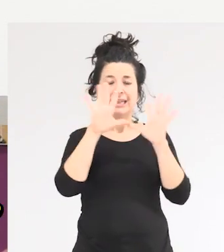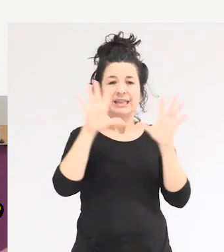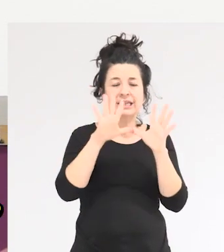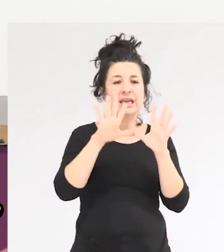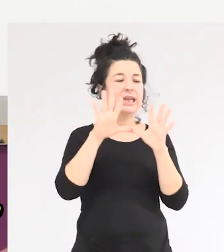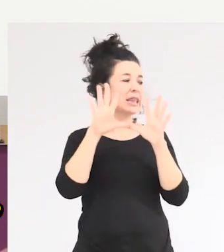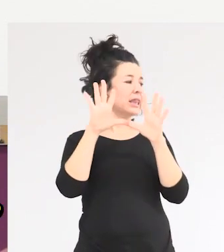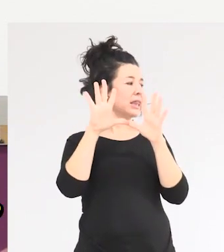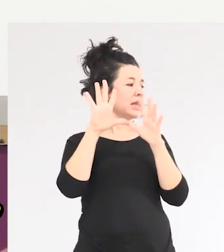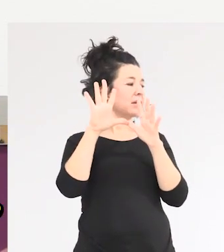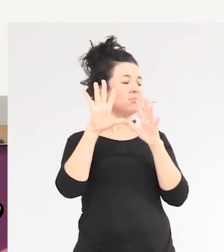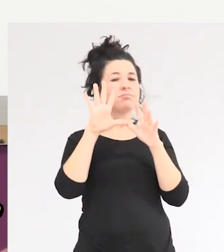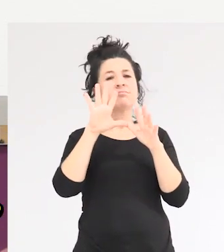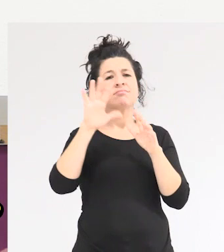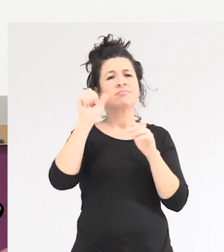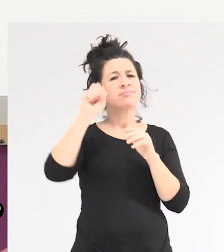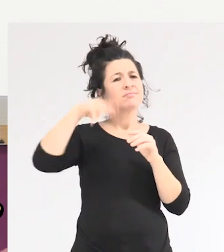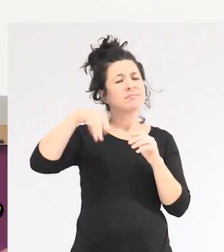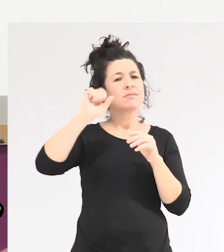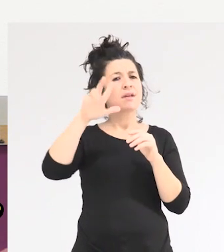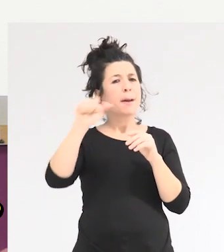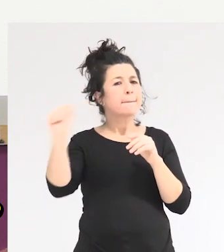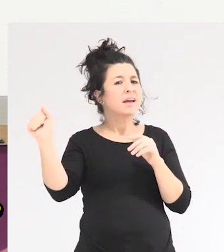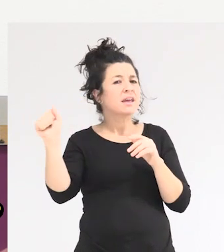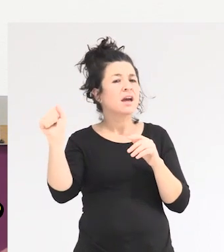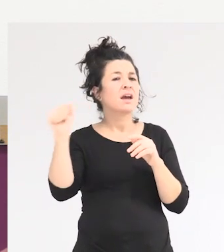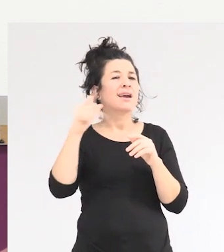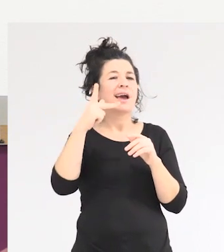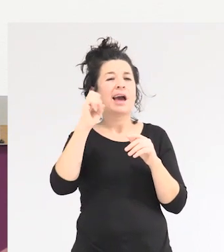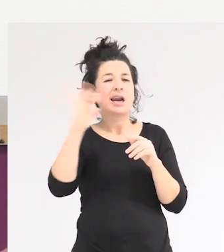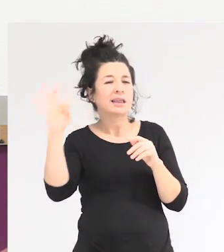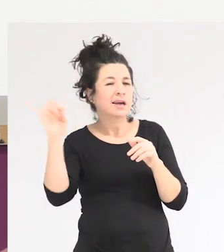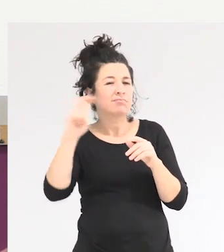eta Kartagoko Ermandade Sekretua 2013an,